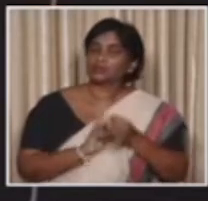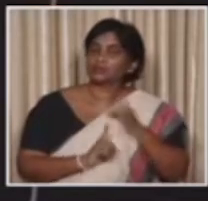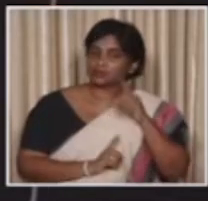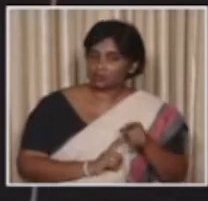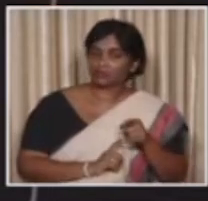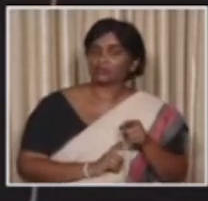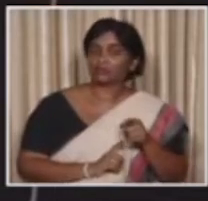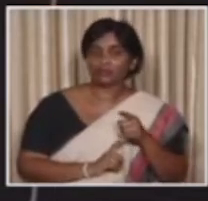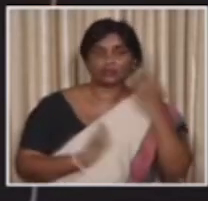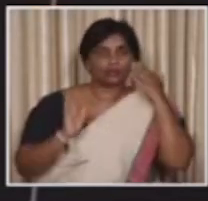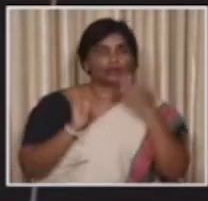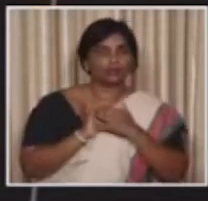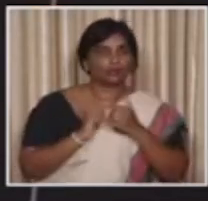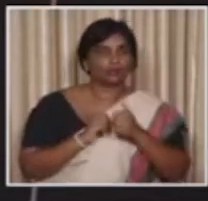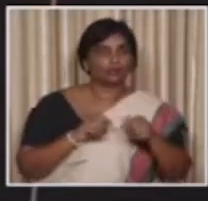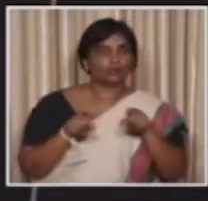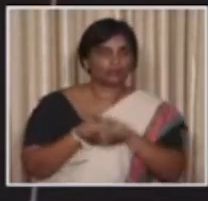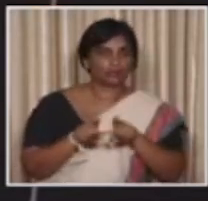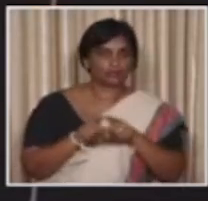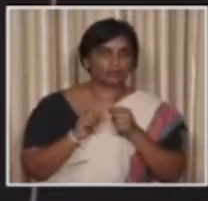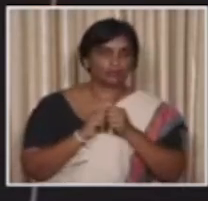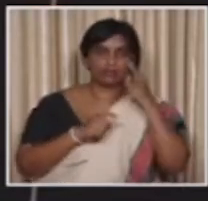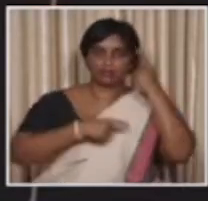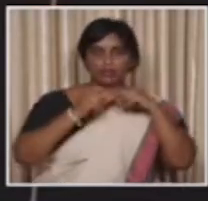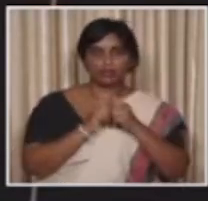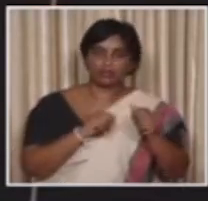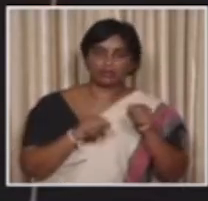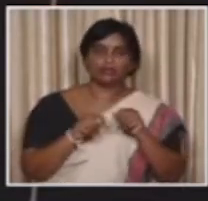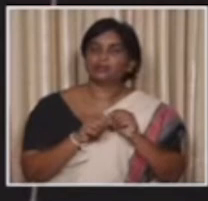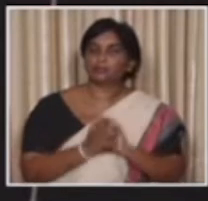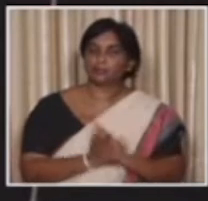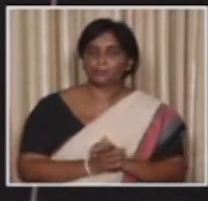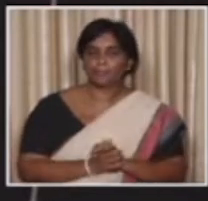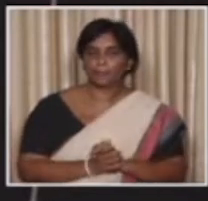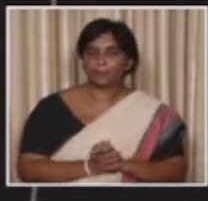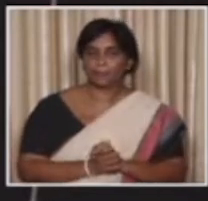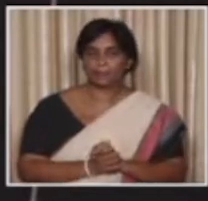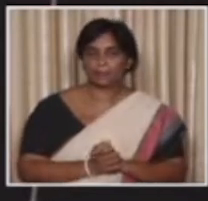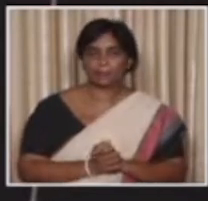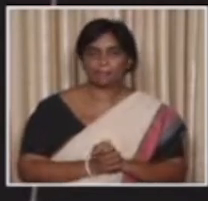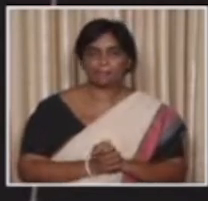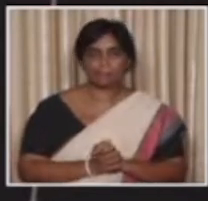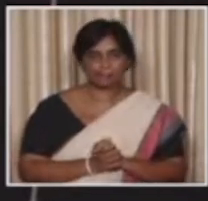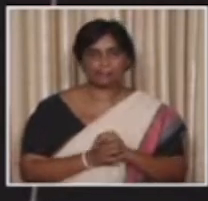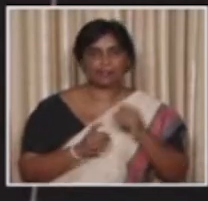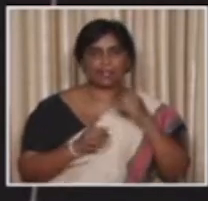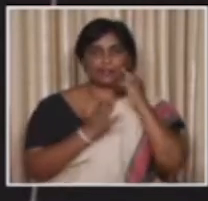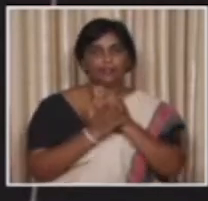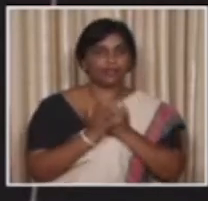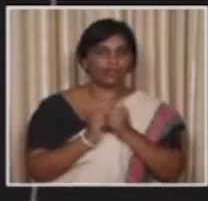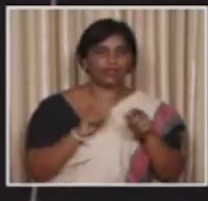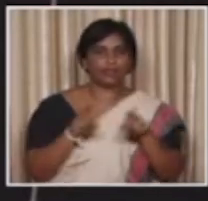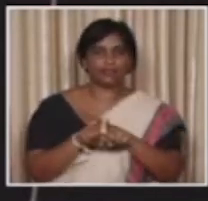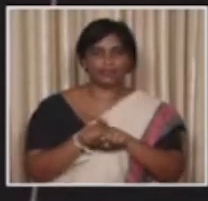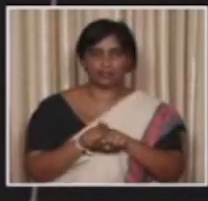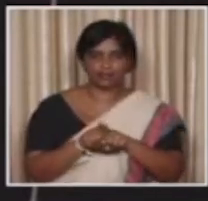ජනාධිපතිතුමනි ඔබතුමාගේ අවධානය මේ සඳහා යොමු කරන්න කියන ඉල්ලීම කරනවා. ඒ වගේම ගරු කතානායකතුමනි ඊළඟට මගේ